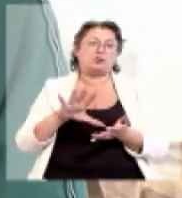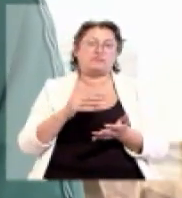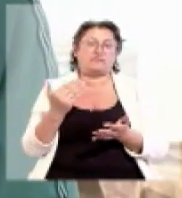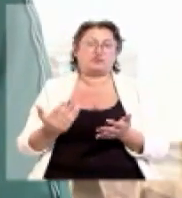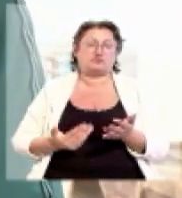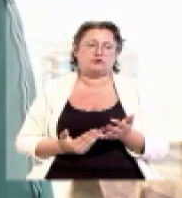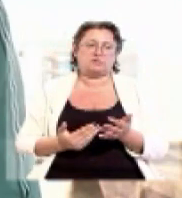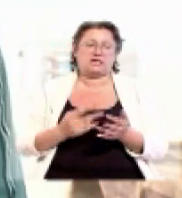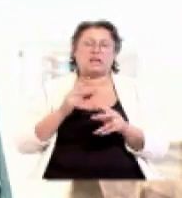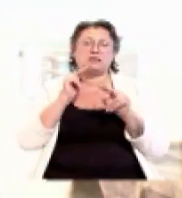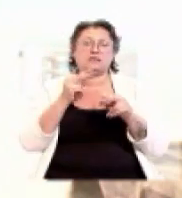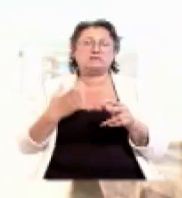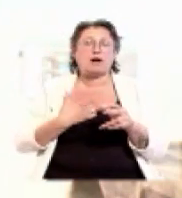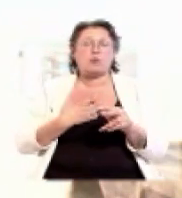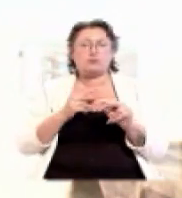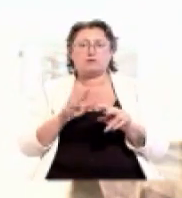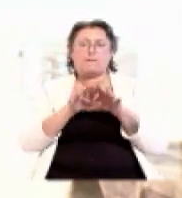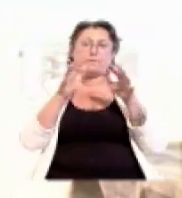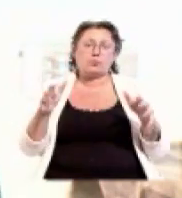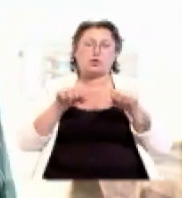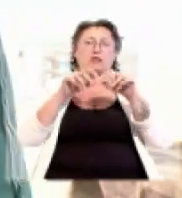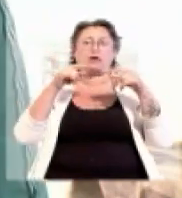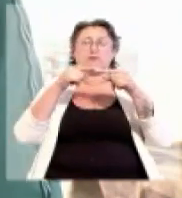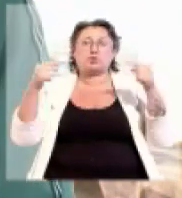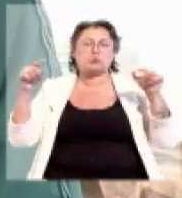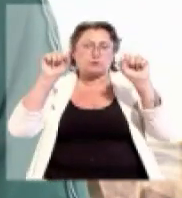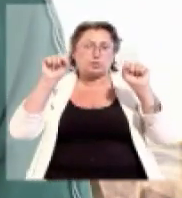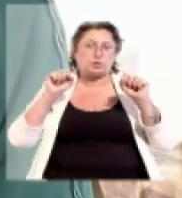жизни, не страхуют их на паутинках, на турниках, на